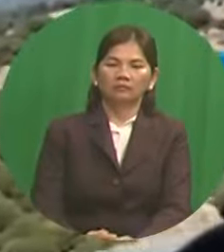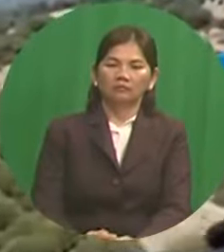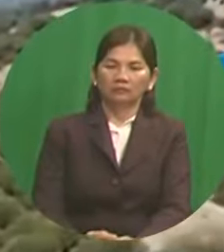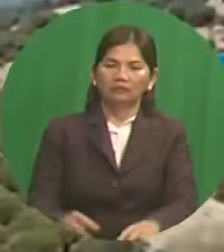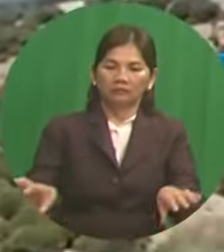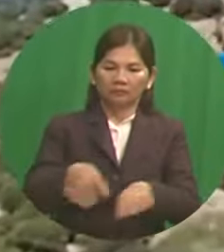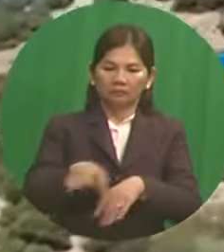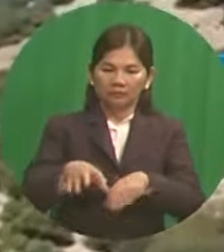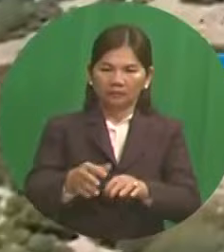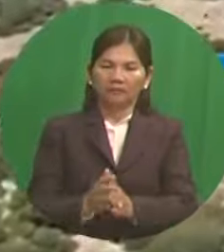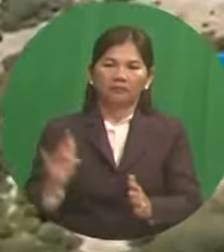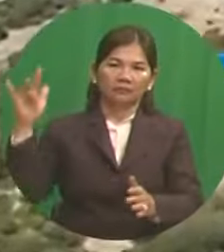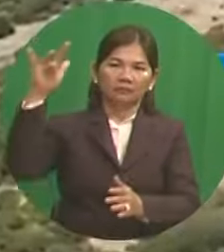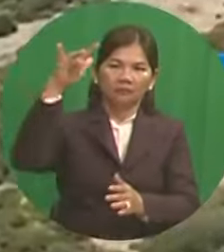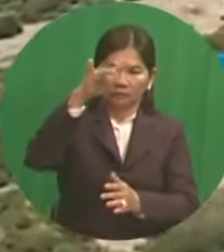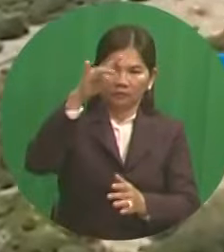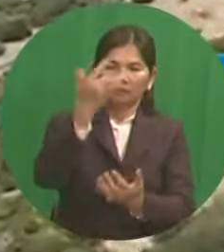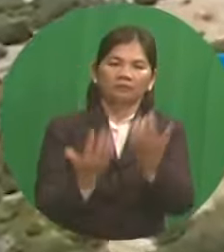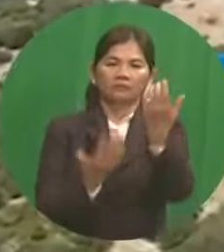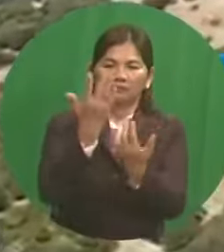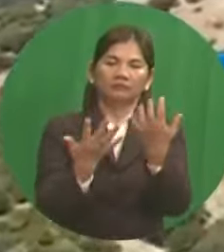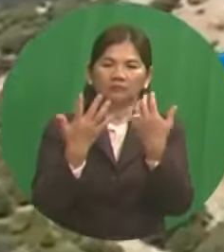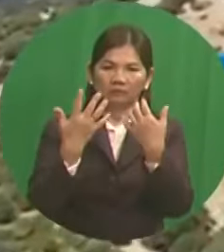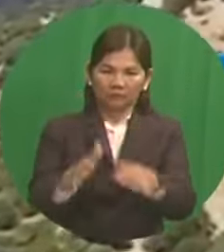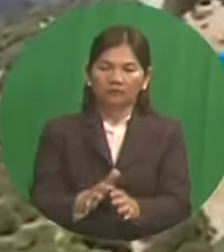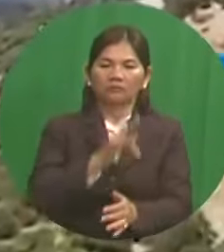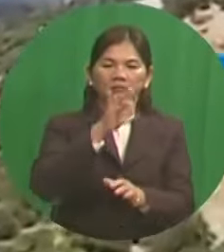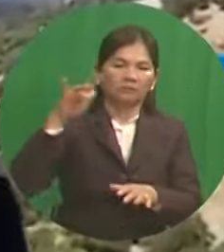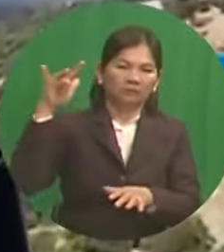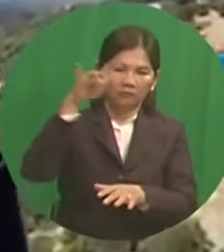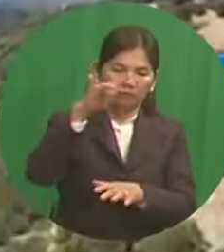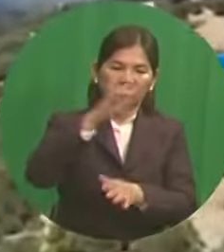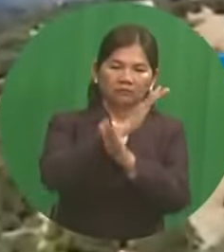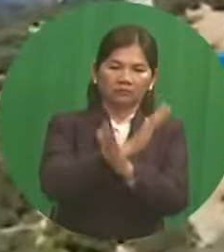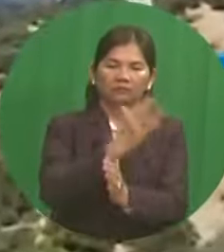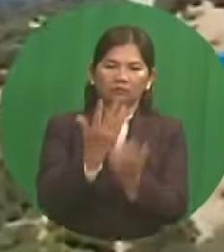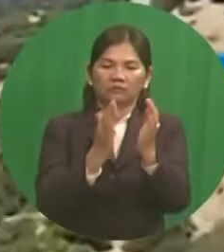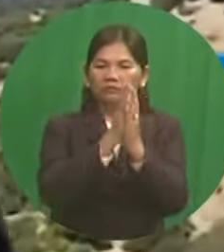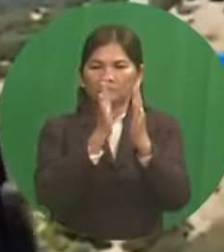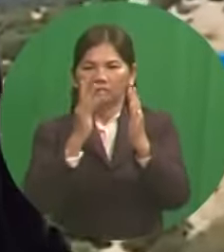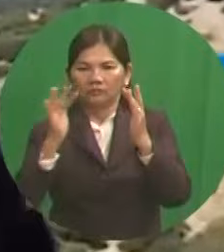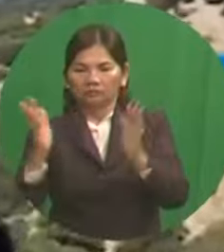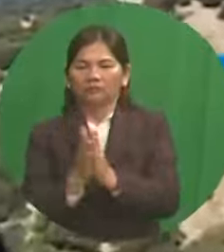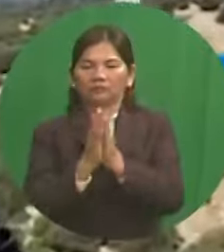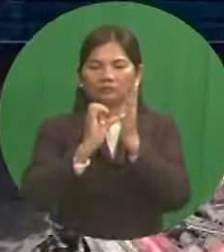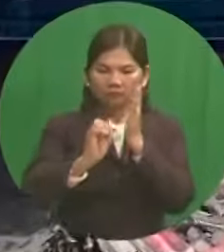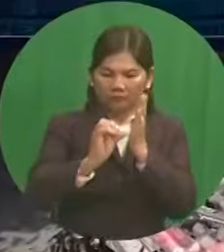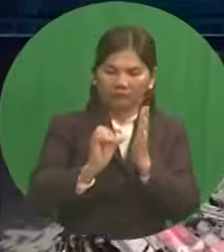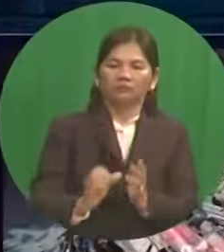ននិងសកម្មភាពអូថំភិកចៈពលុតអគីភ័យត្រូវបានដាក់ពង្រាយដើម្បីទប់ស្កាត់ភ្លើងឆេះព្រៃនៅភៀនខាងលិច